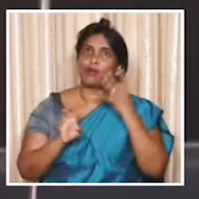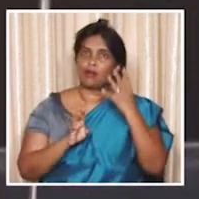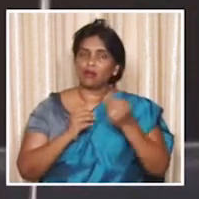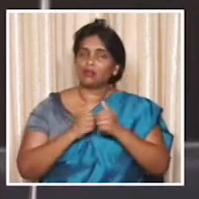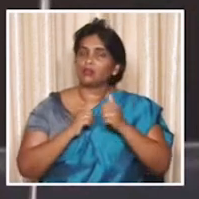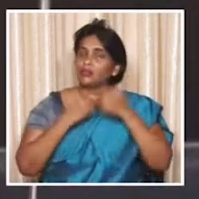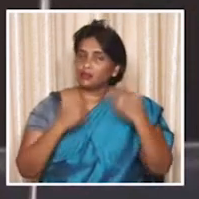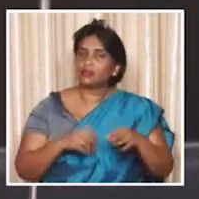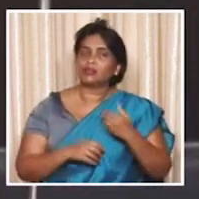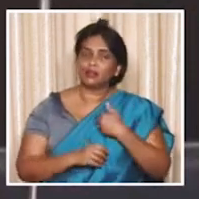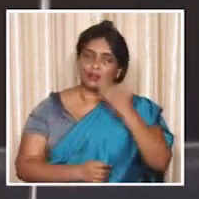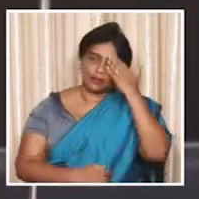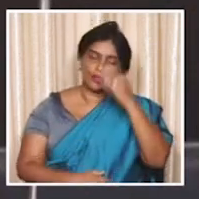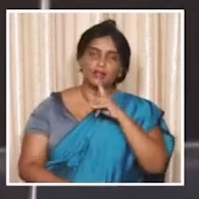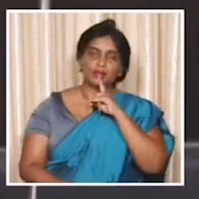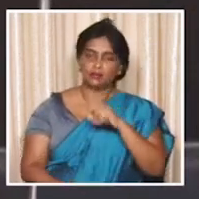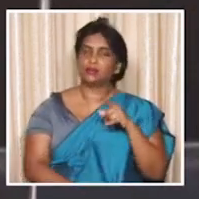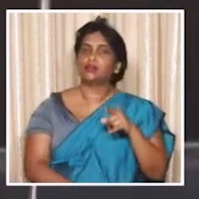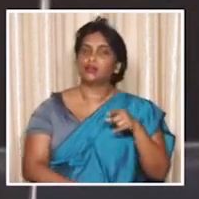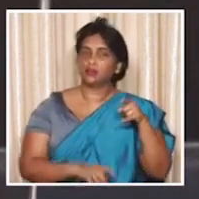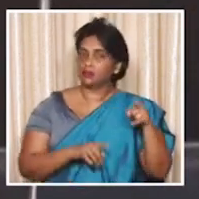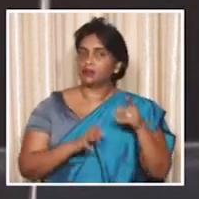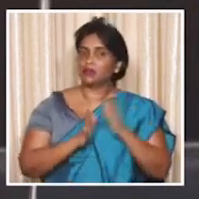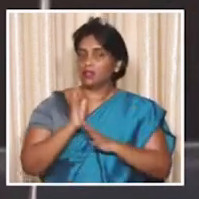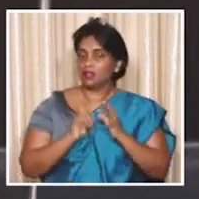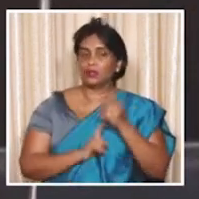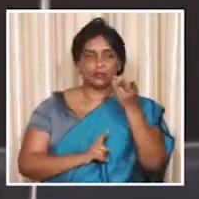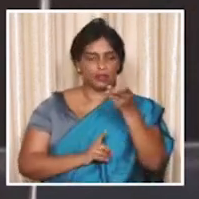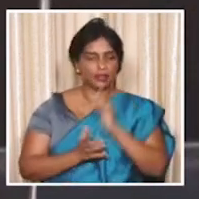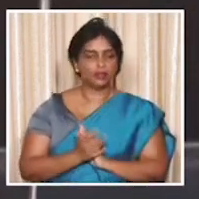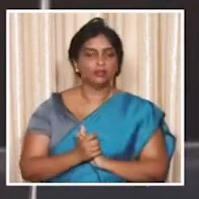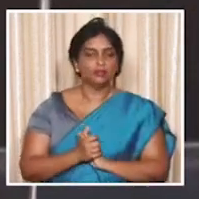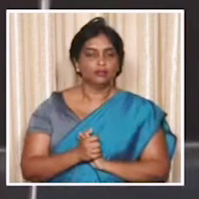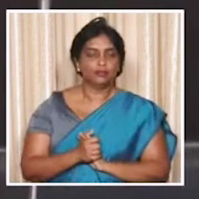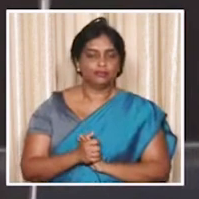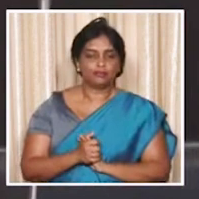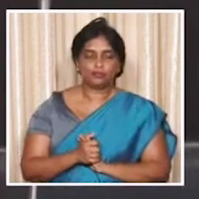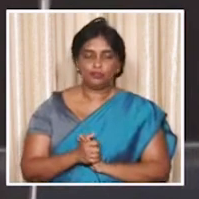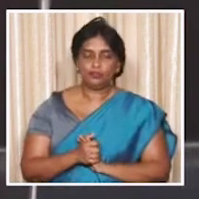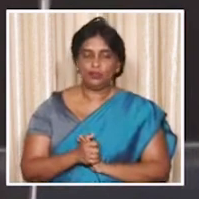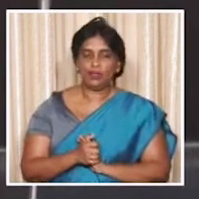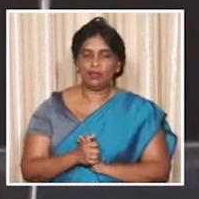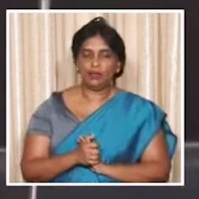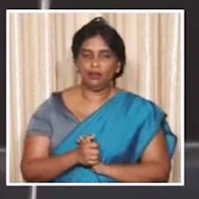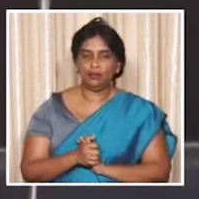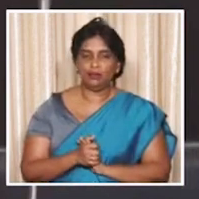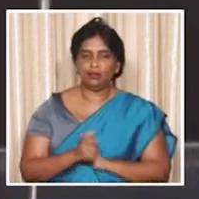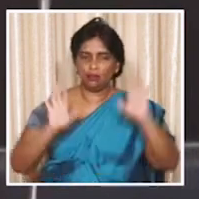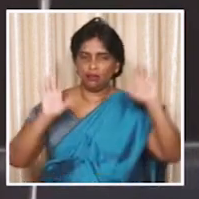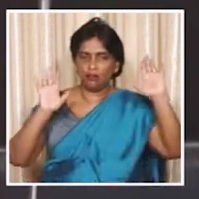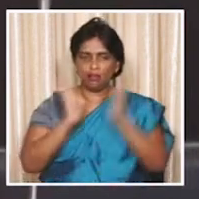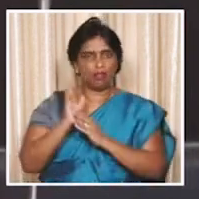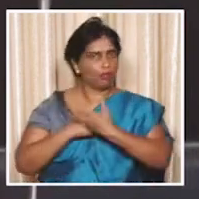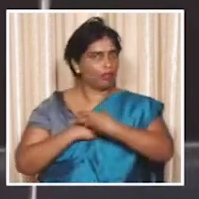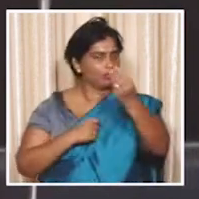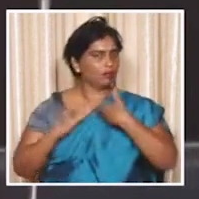ඉවර කරලා දෙන්න කියලා මම කරුණාවෙන් ඉල්ලීමක් කරනවා ඔබතුමාගේ එමතුමාටයි ඔබතුමාටයි. හොඳයි. Honorable Minister, please wind up. නෑ නෑ මගේ වෙලාව එමෙතුමා